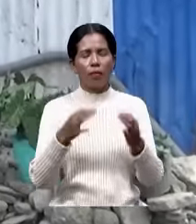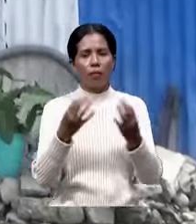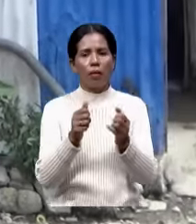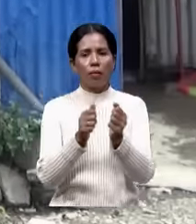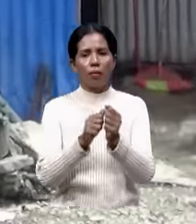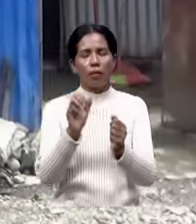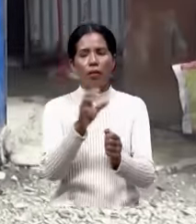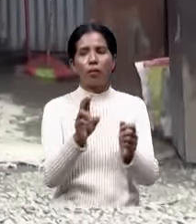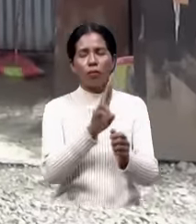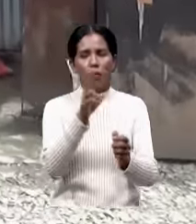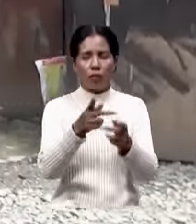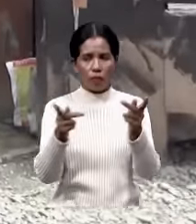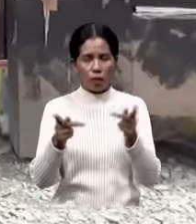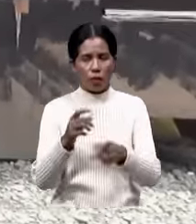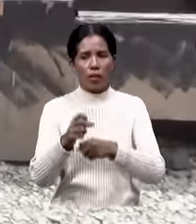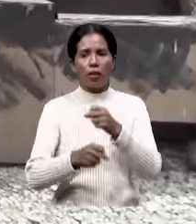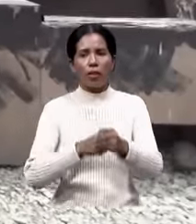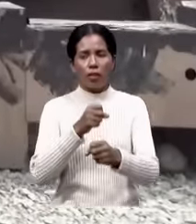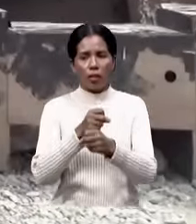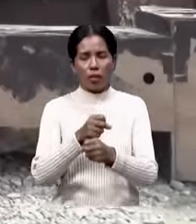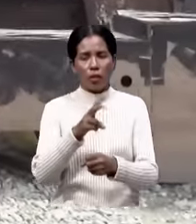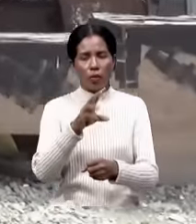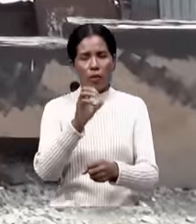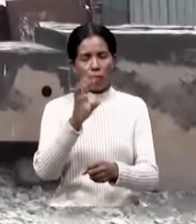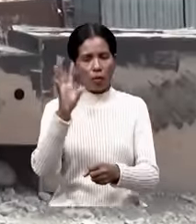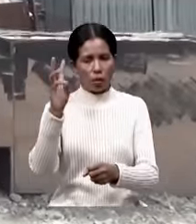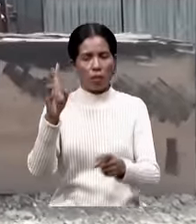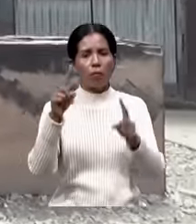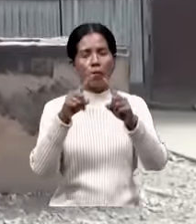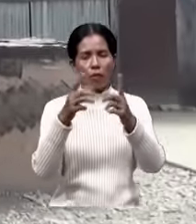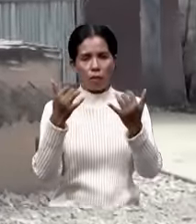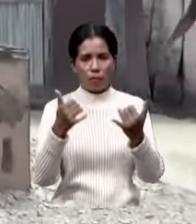resing ne okupa rai refere des detinang ring ruanen to agora abraung amaral GMN